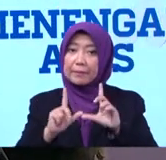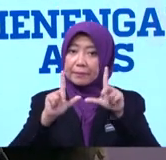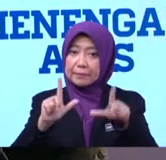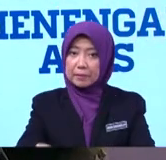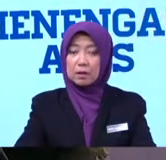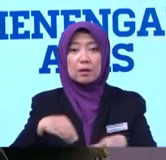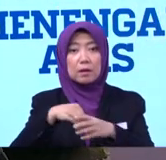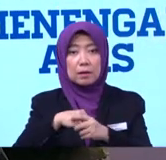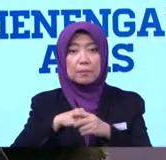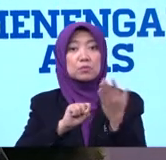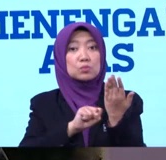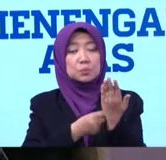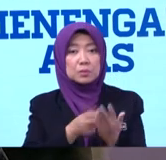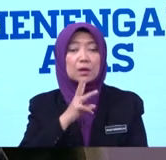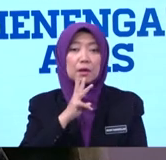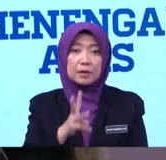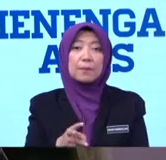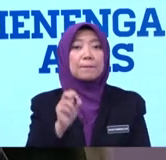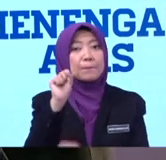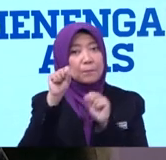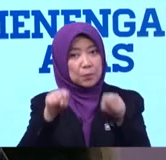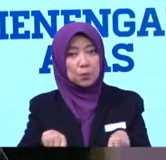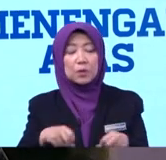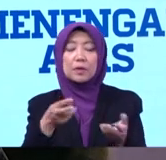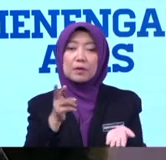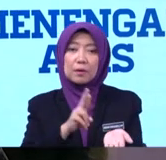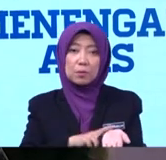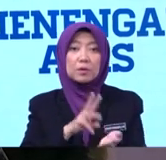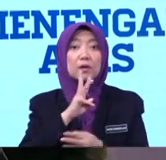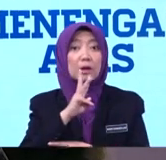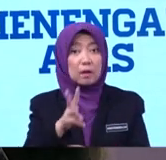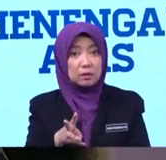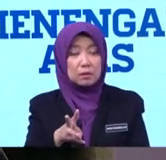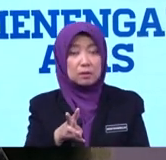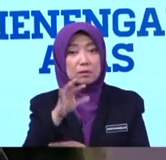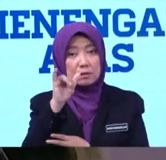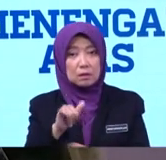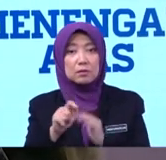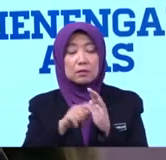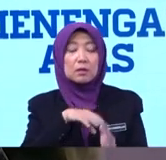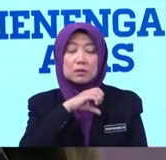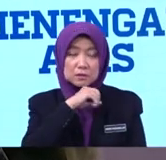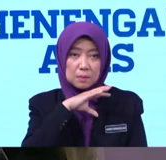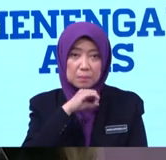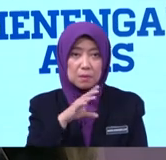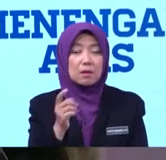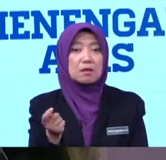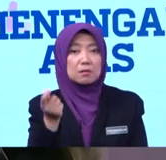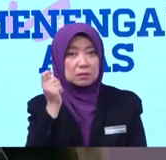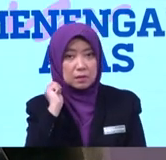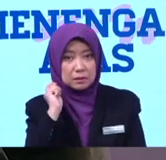sumbu air yang tercemar dia dapat merawat air yang tercemar itu tadi Oke ini adalah